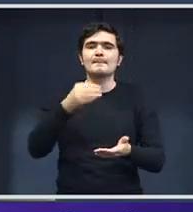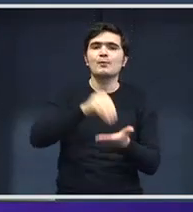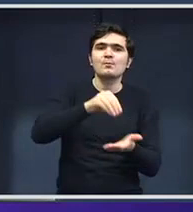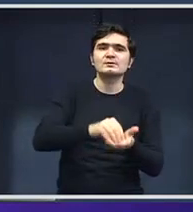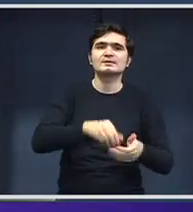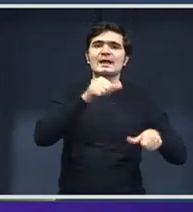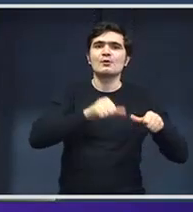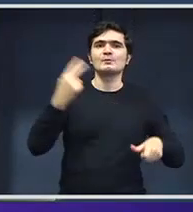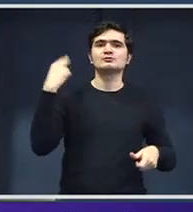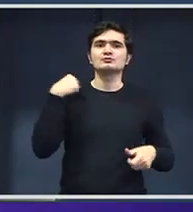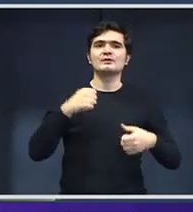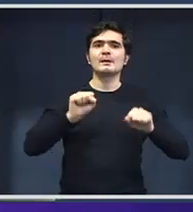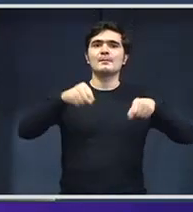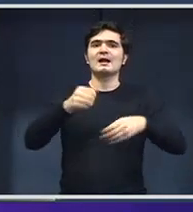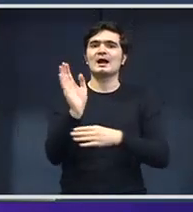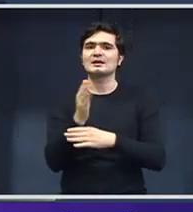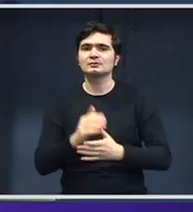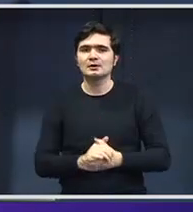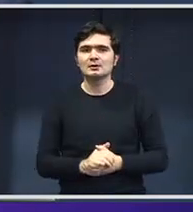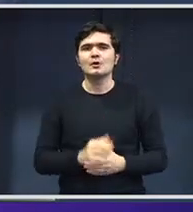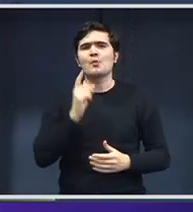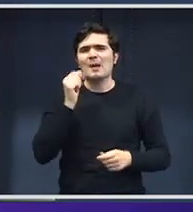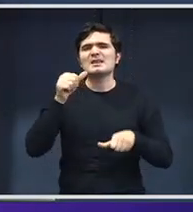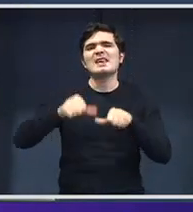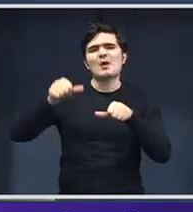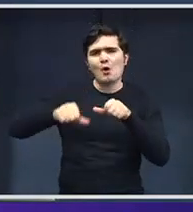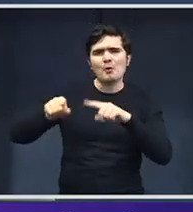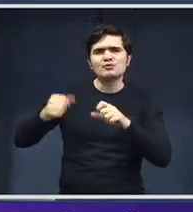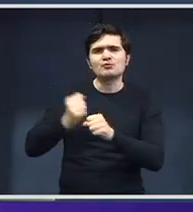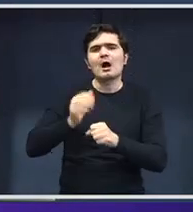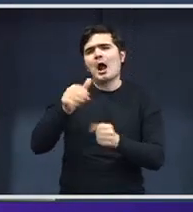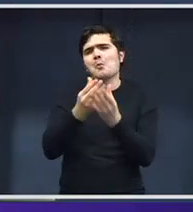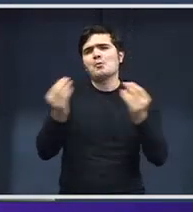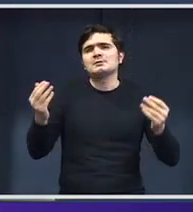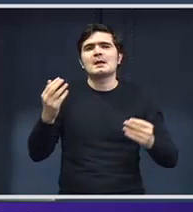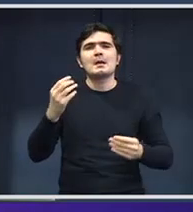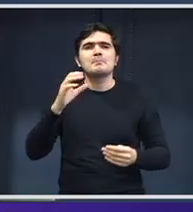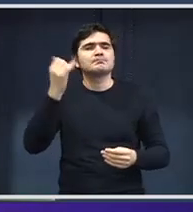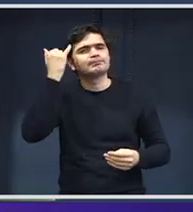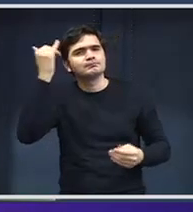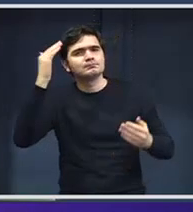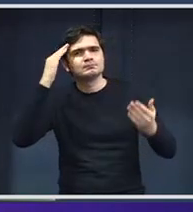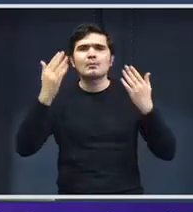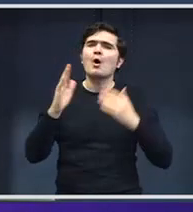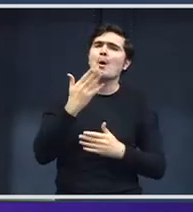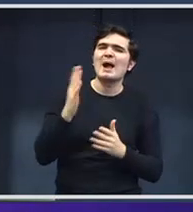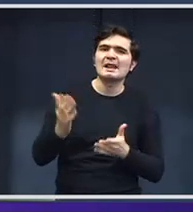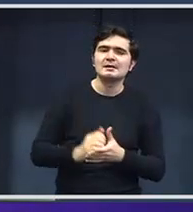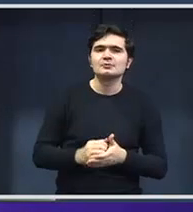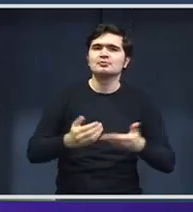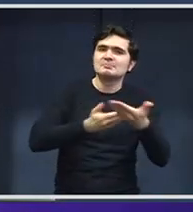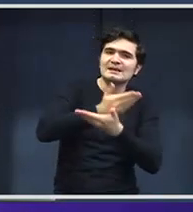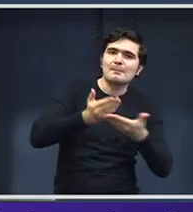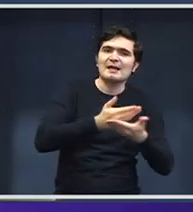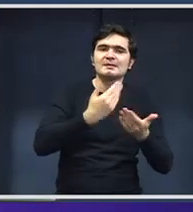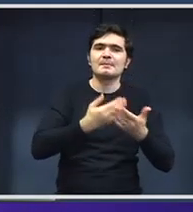Naționale? Economiștii au multe opinii și, până la urmă, dezbaterile în cadrul economic sunt